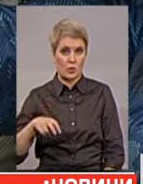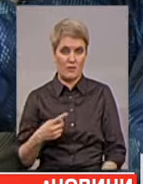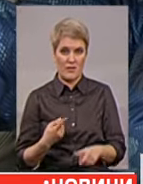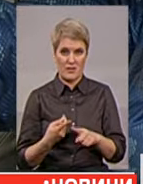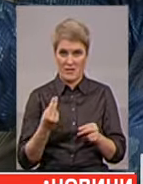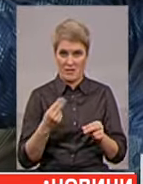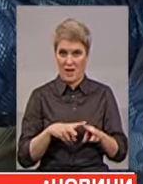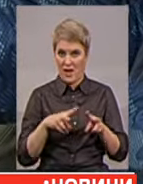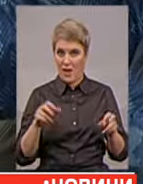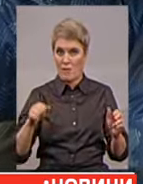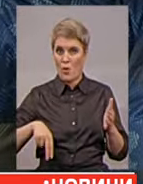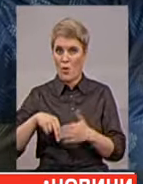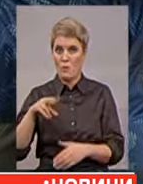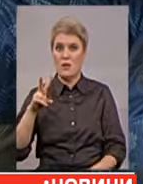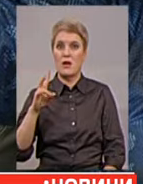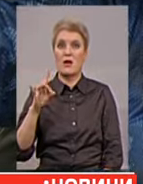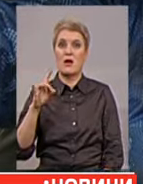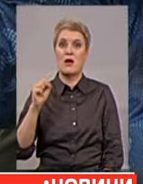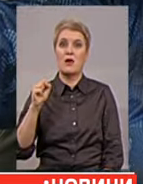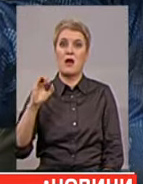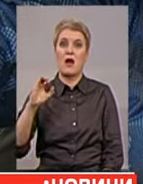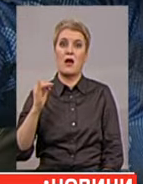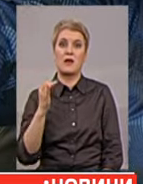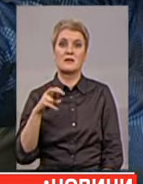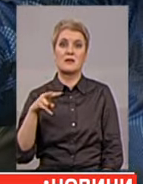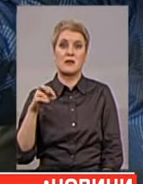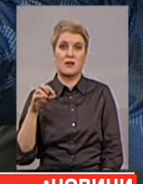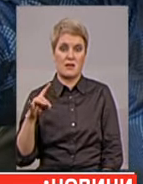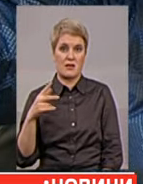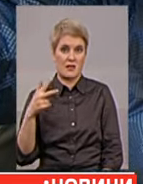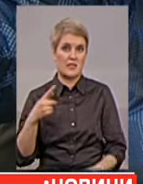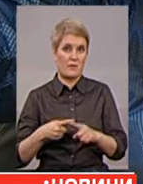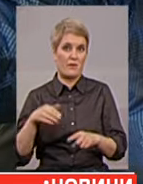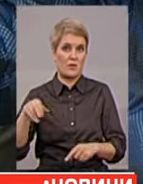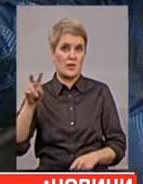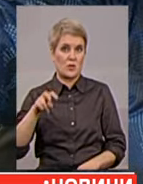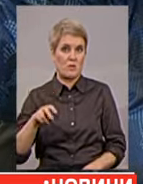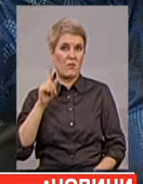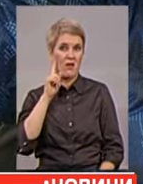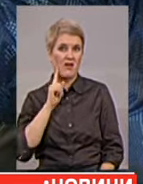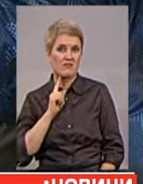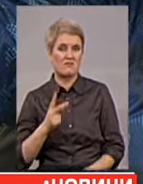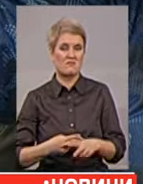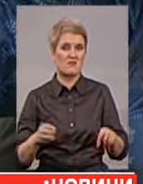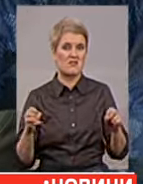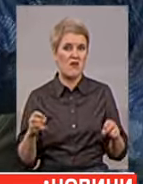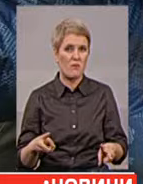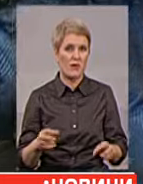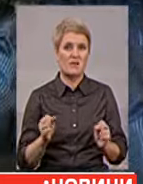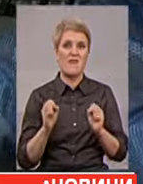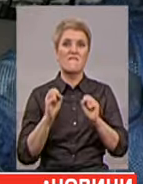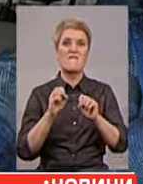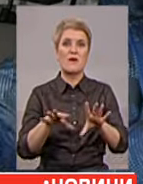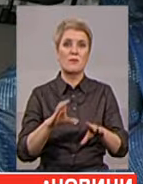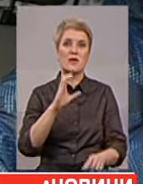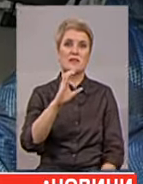можно купить реально Chrysler за 3,5 тысячи долларов, который будет и по комфорту, и по безопасности, и по